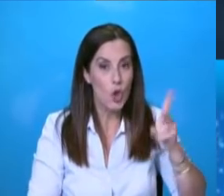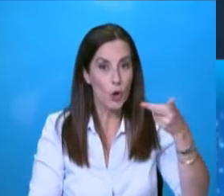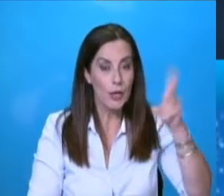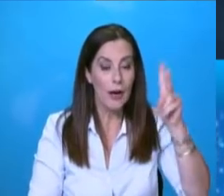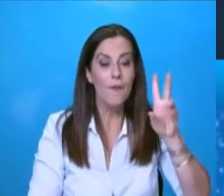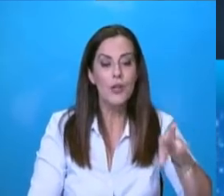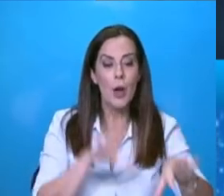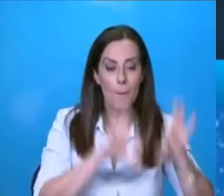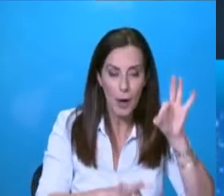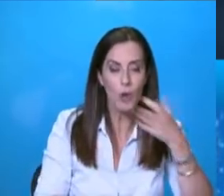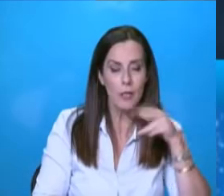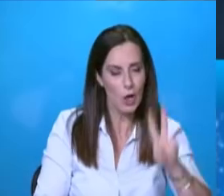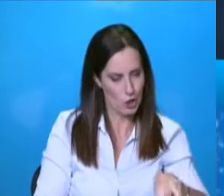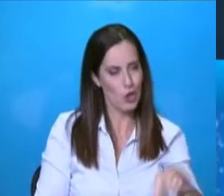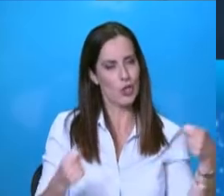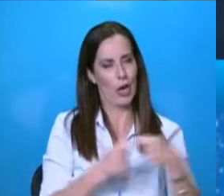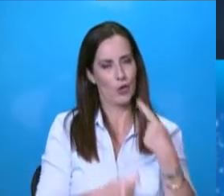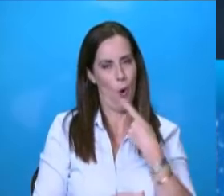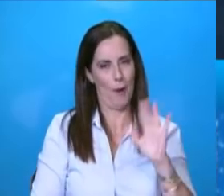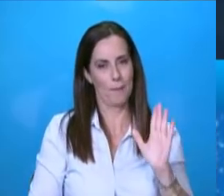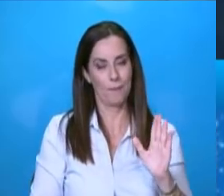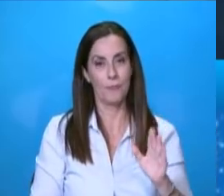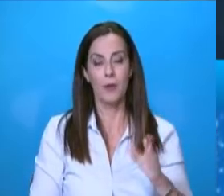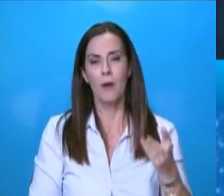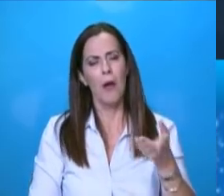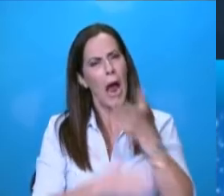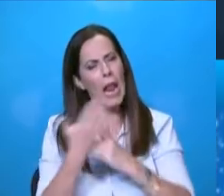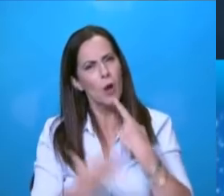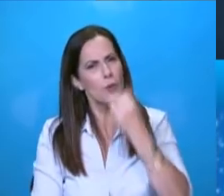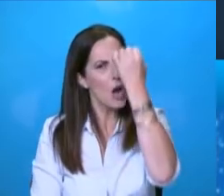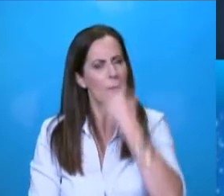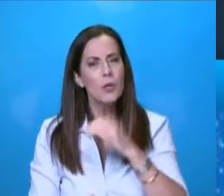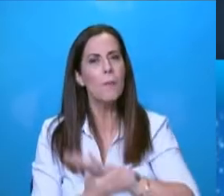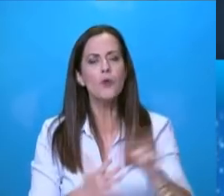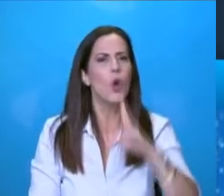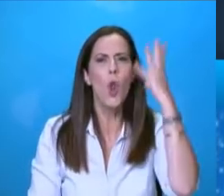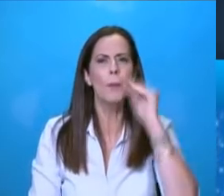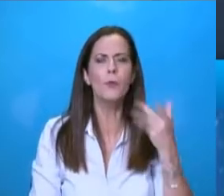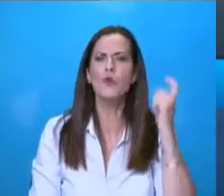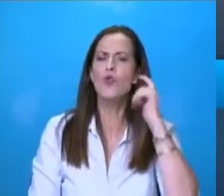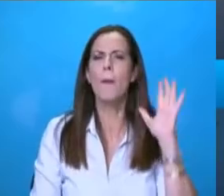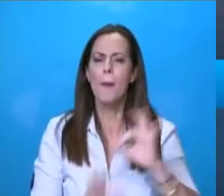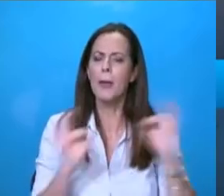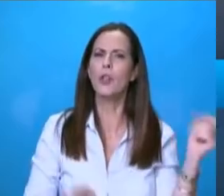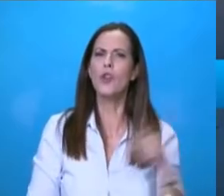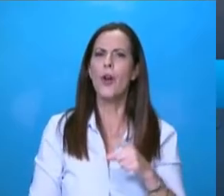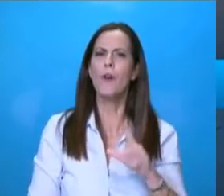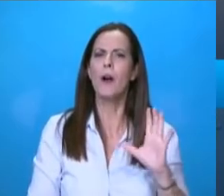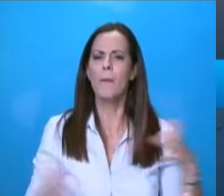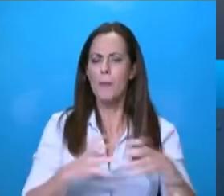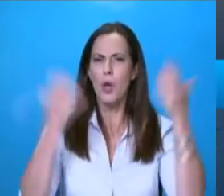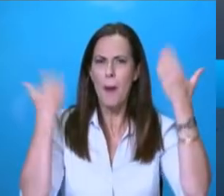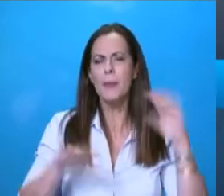הבחירות הקרבות כאן אצלנו. ערכה אחרת טוענת שחמאס פשוט לא מרוצה ממה שהוא שמע בתחילת השבוע מהמשלחת